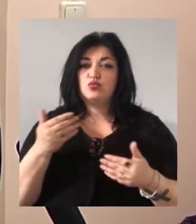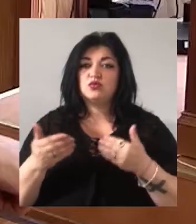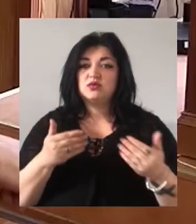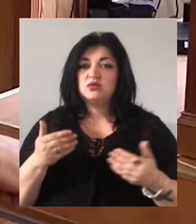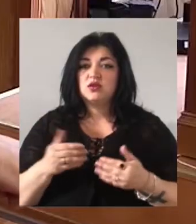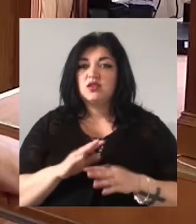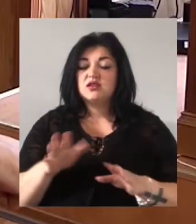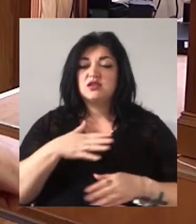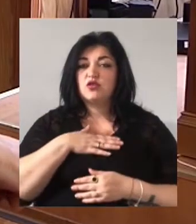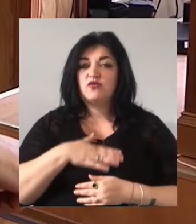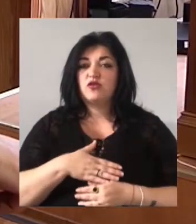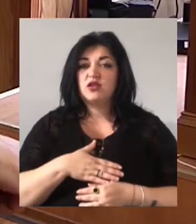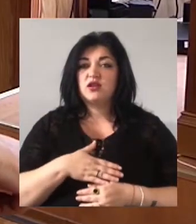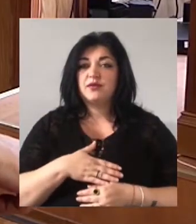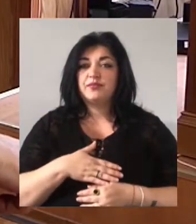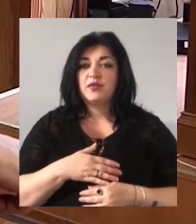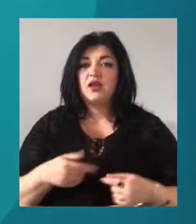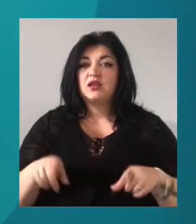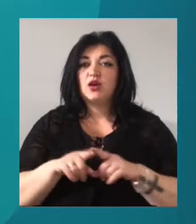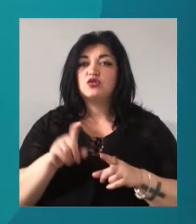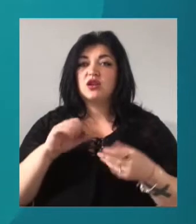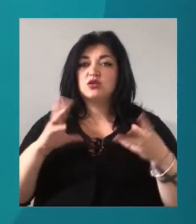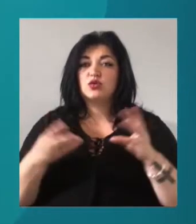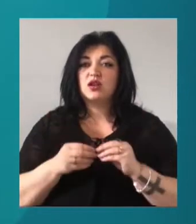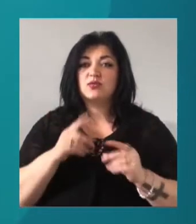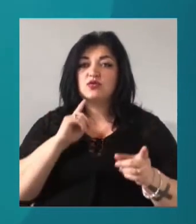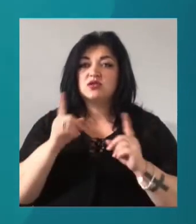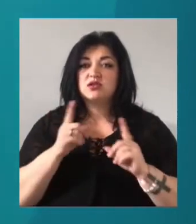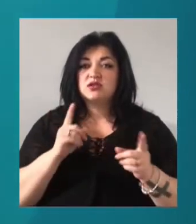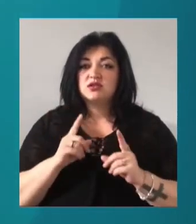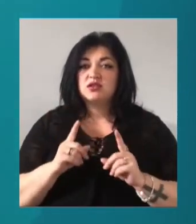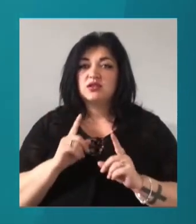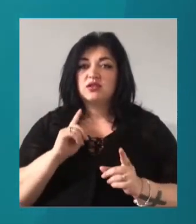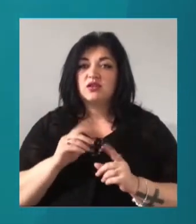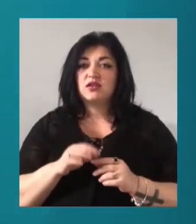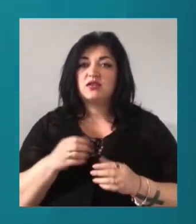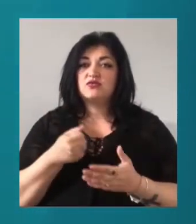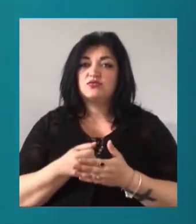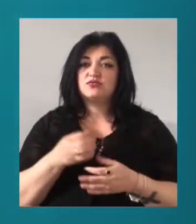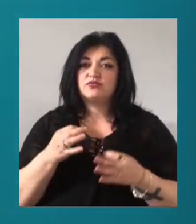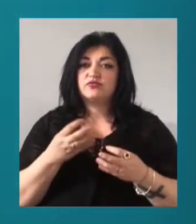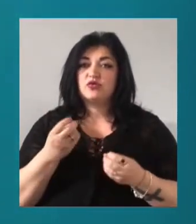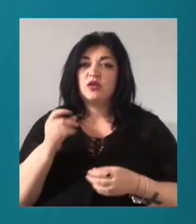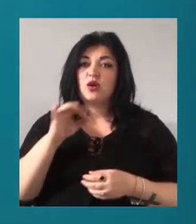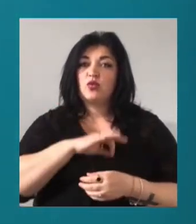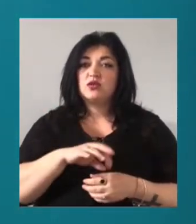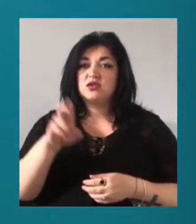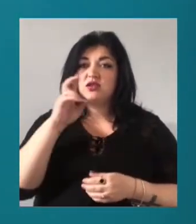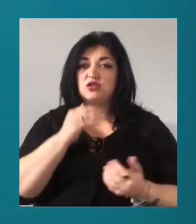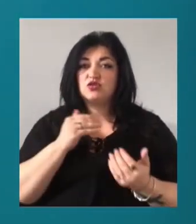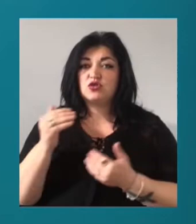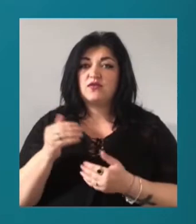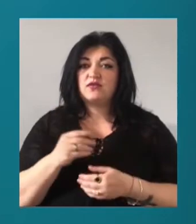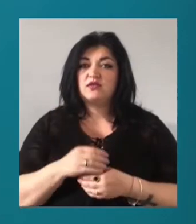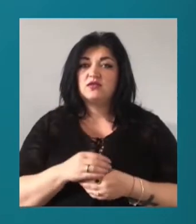не задовольнили. Також за результатами засідання обласна рада мала виплатити судовий збір на користь держави у розмірі 840